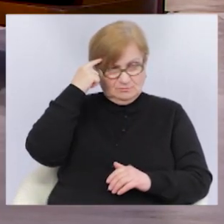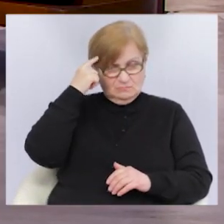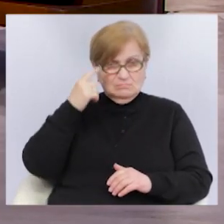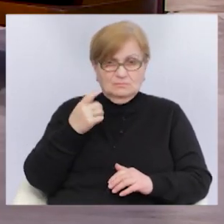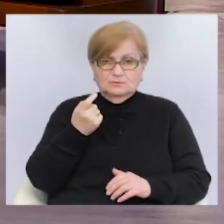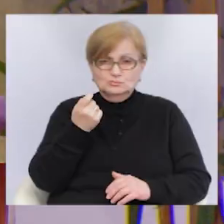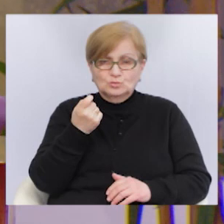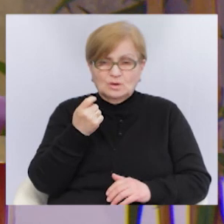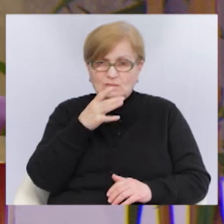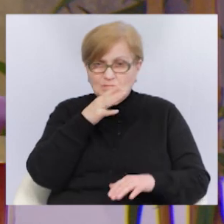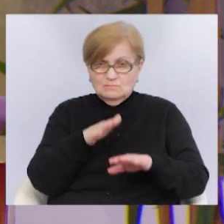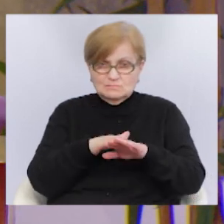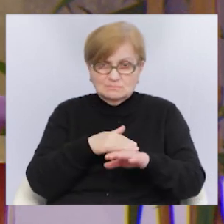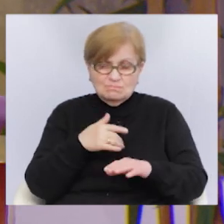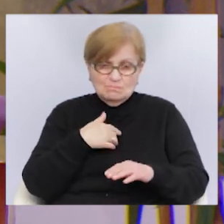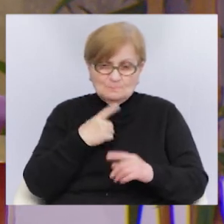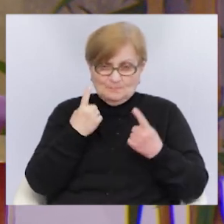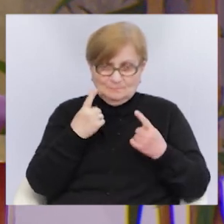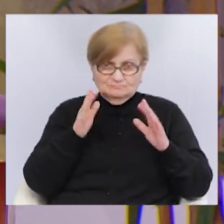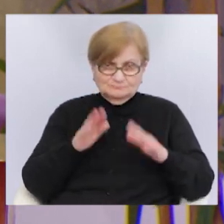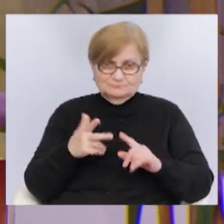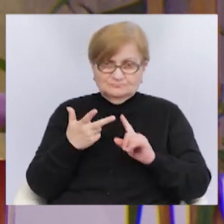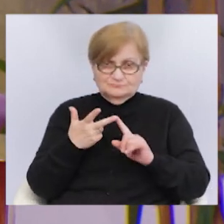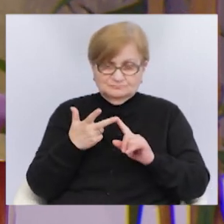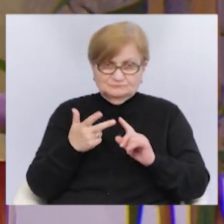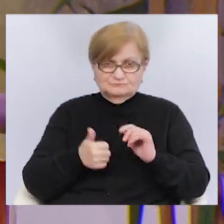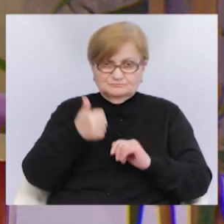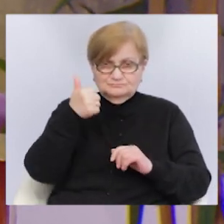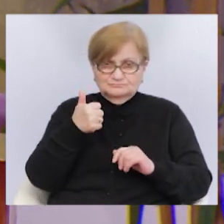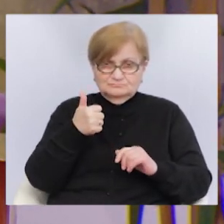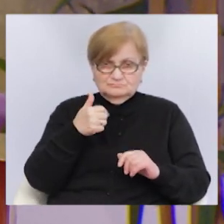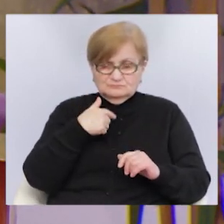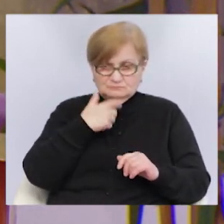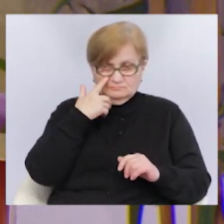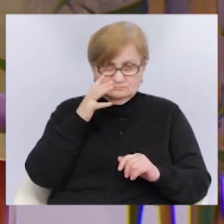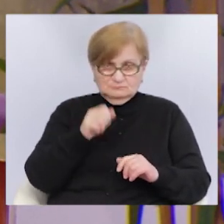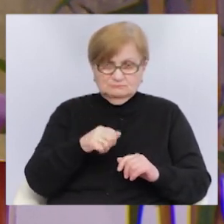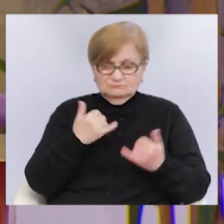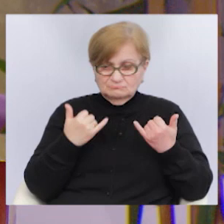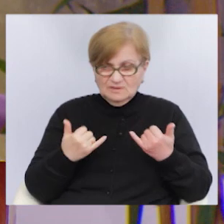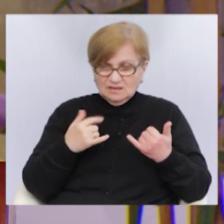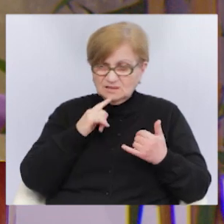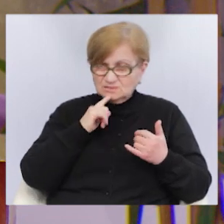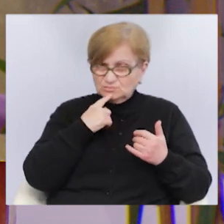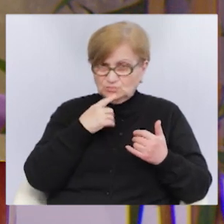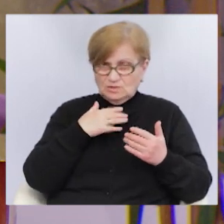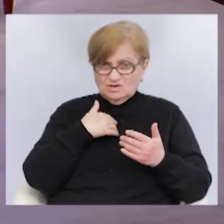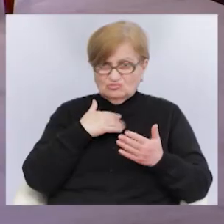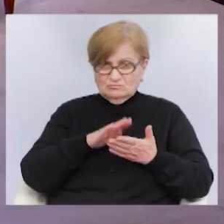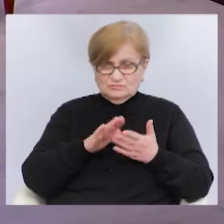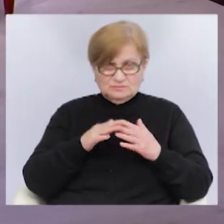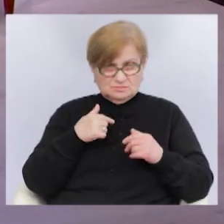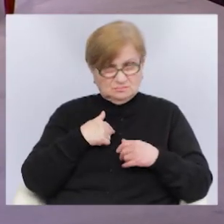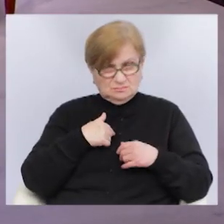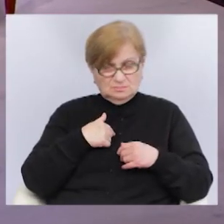და ცოტა ხანი საკუთარ თავთან ვრჩები. სამი კომპონენტია. ერთი, რომ შევამჩნიო, რომ ეხლა რთული მომენტია ჩემთვის.